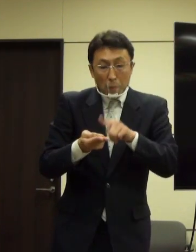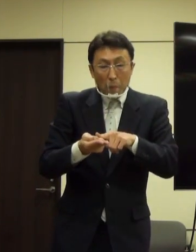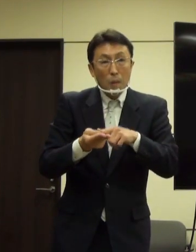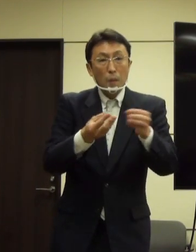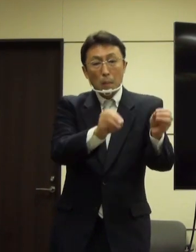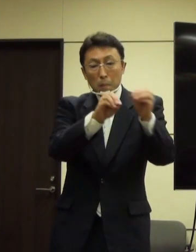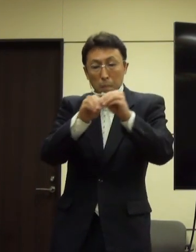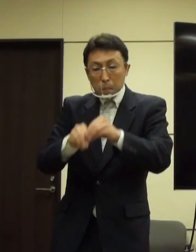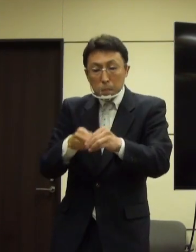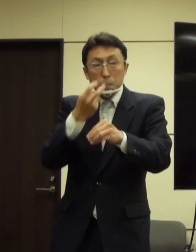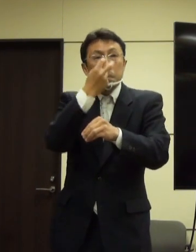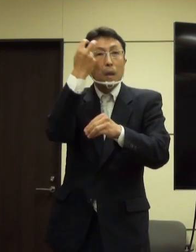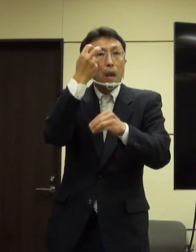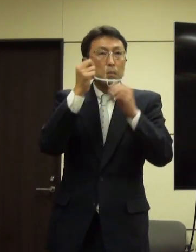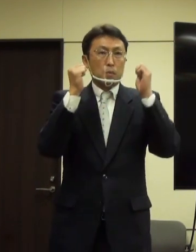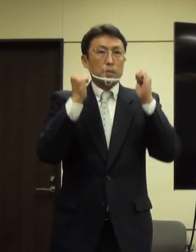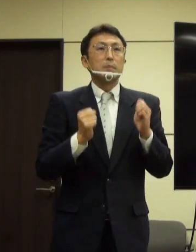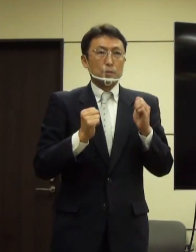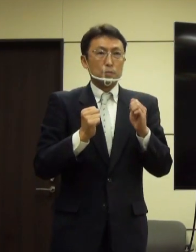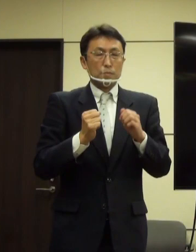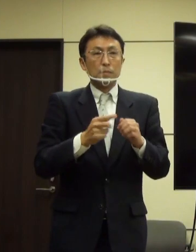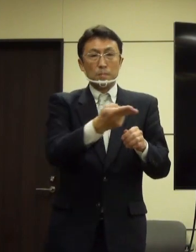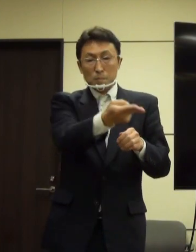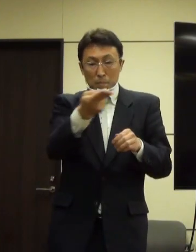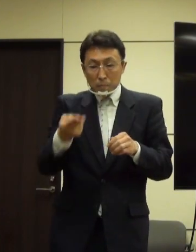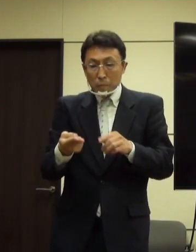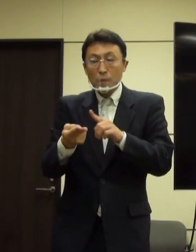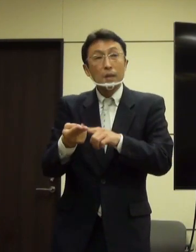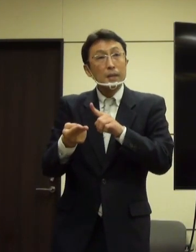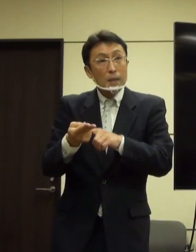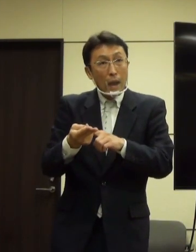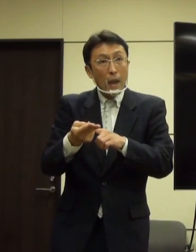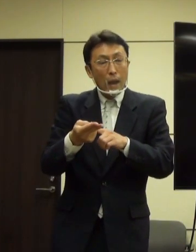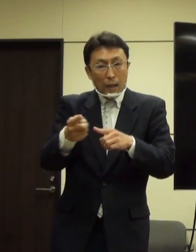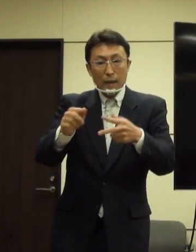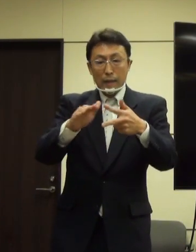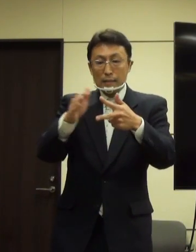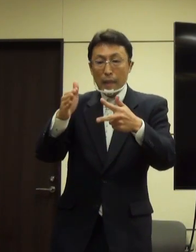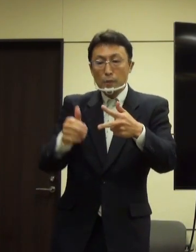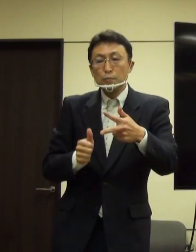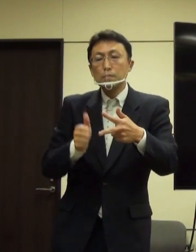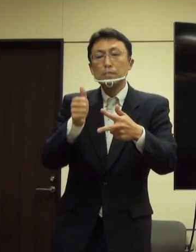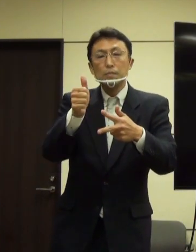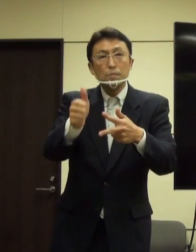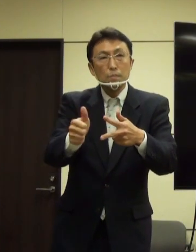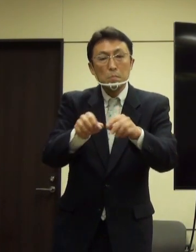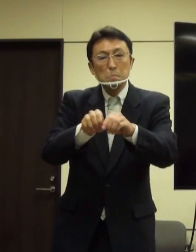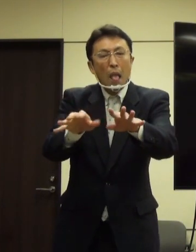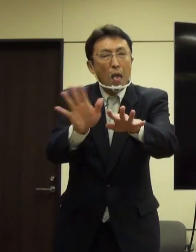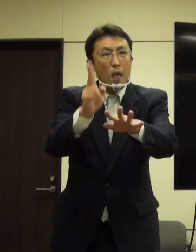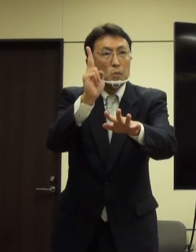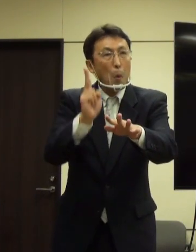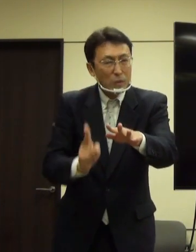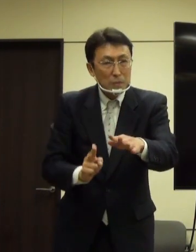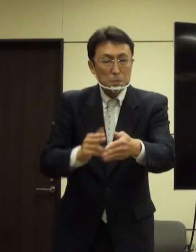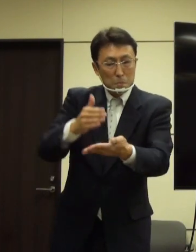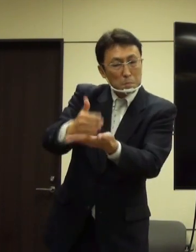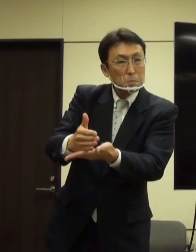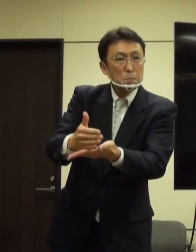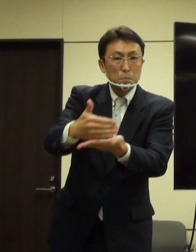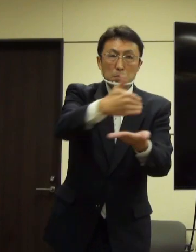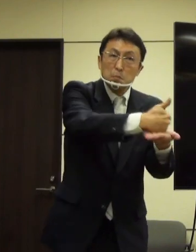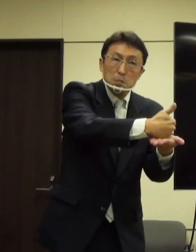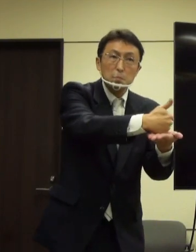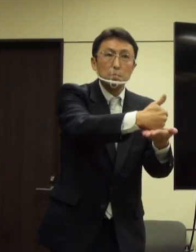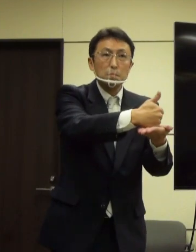退きよらないように特にあの高齢者の一つですね即今検査も行っててあのそう心配し